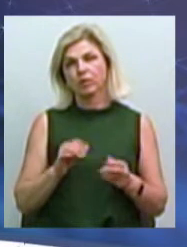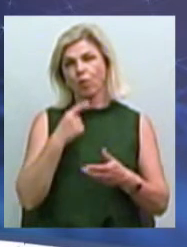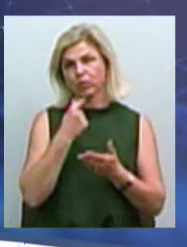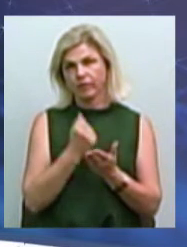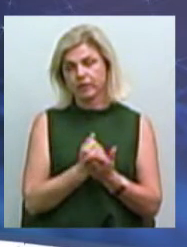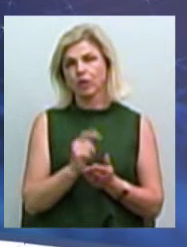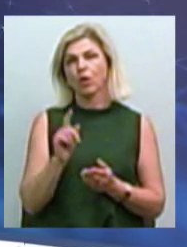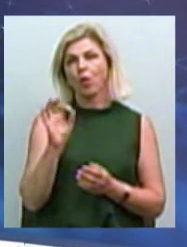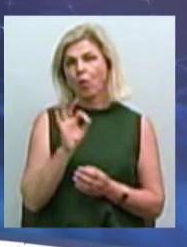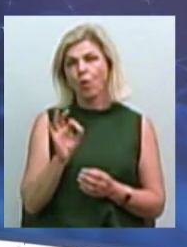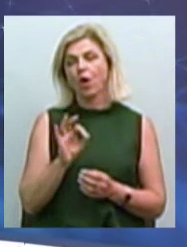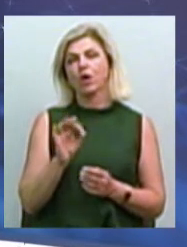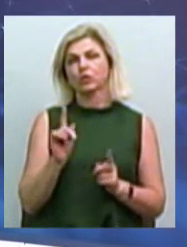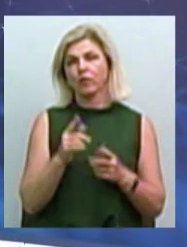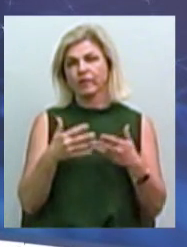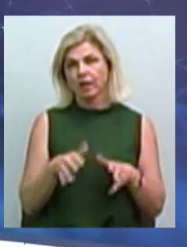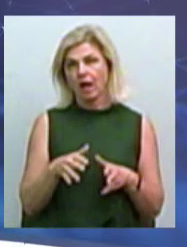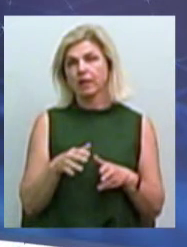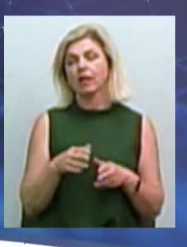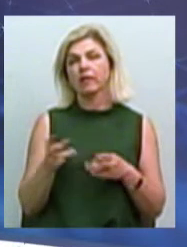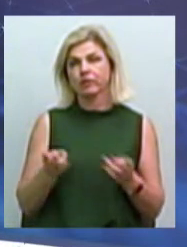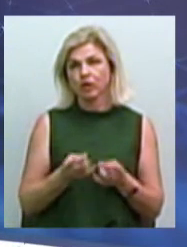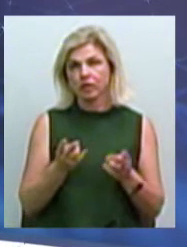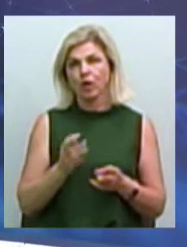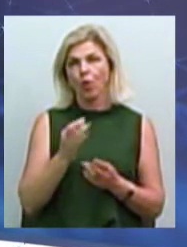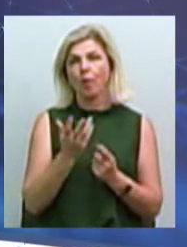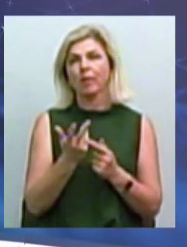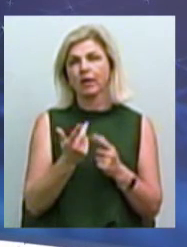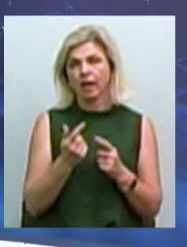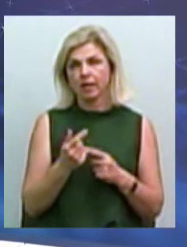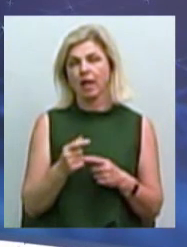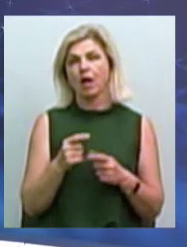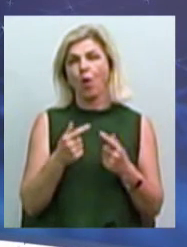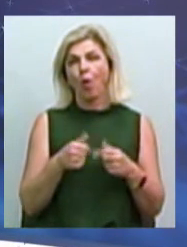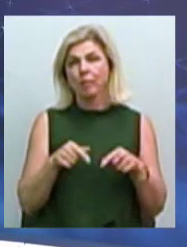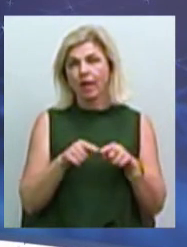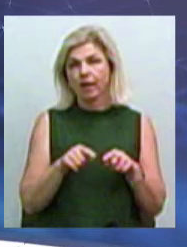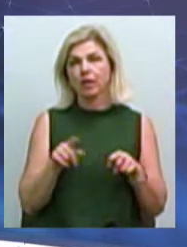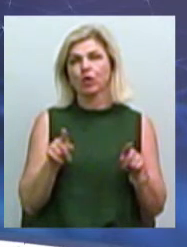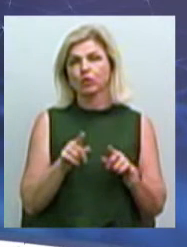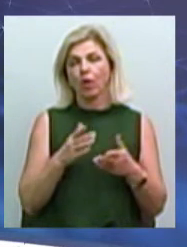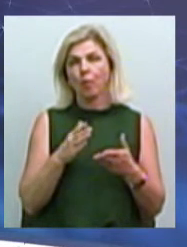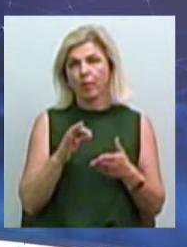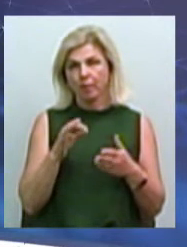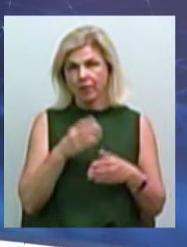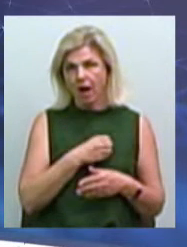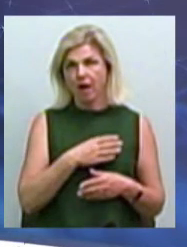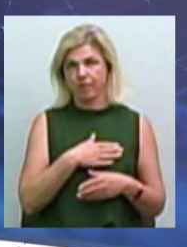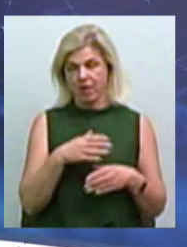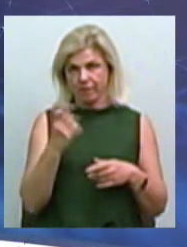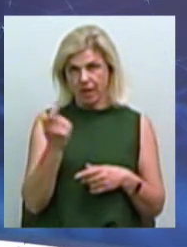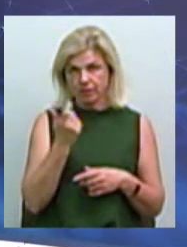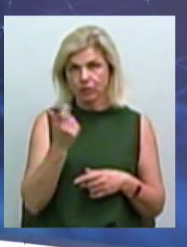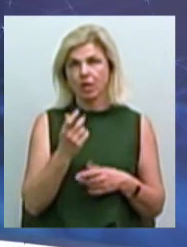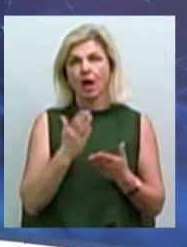таким, що втратив чинність, закону України про перелік об'єктів права державної власності, що не підлягають приватизації. 40 підприємств